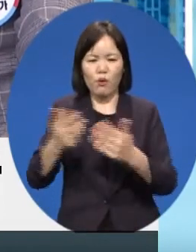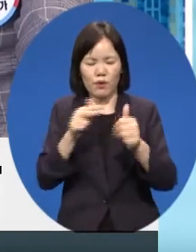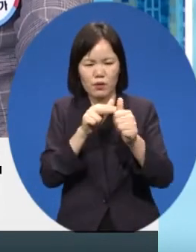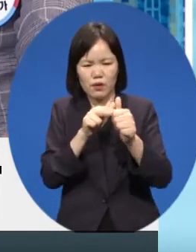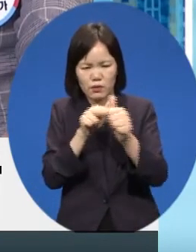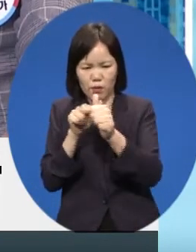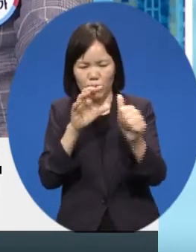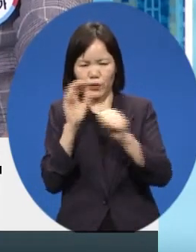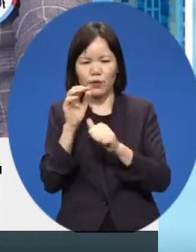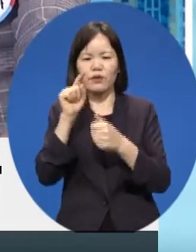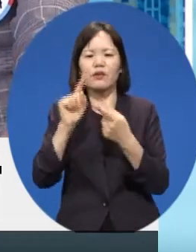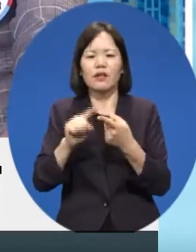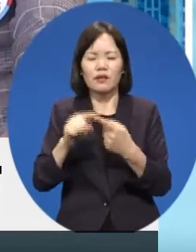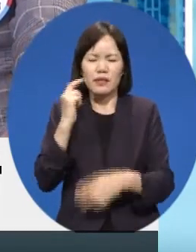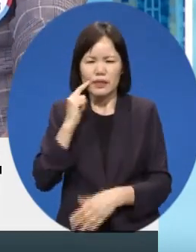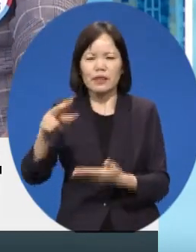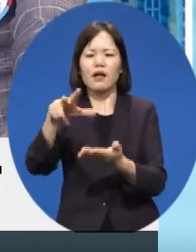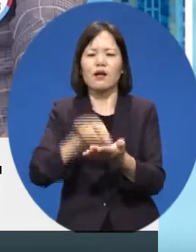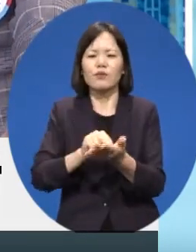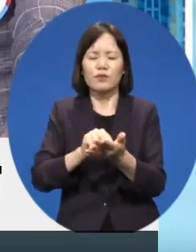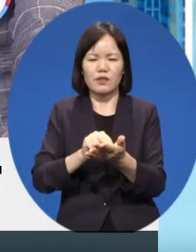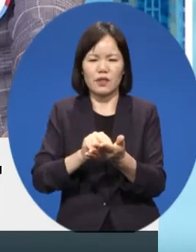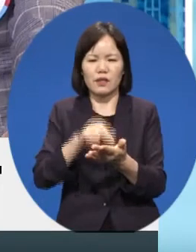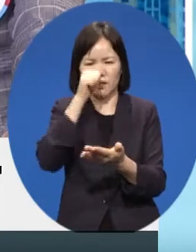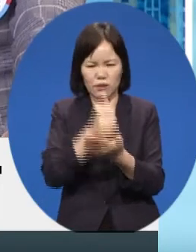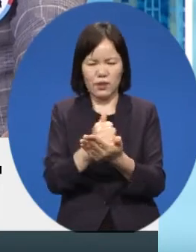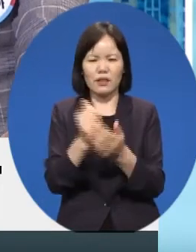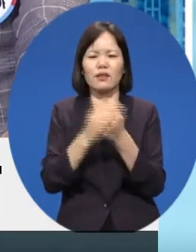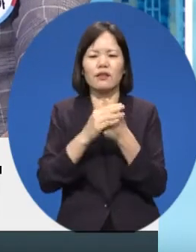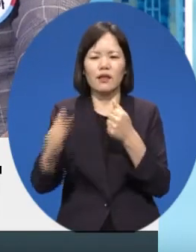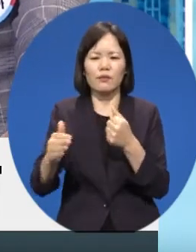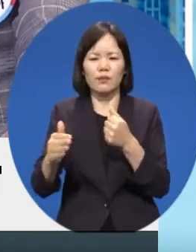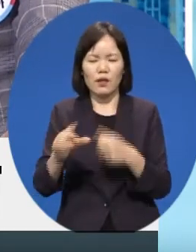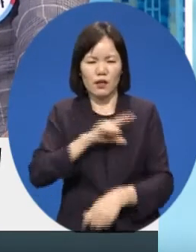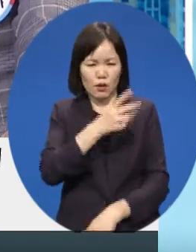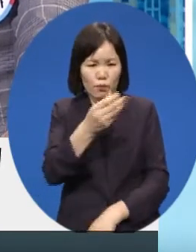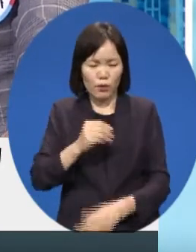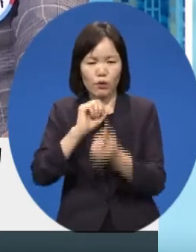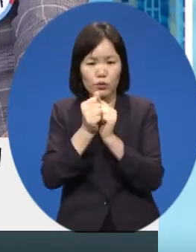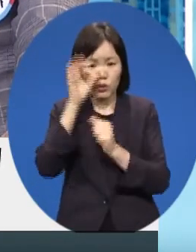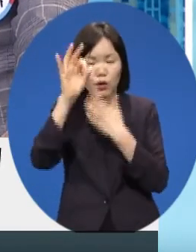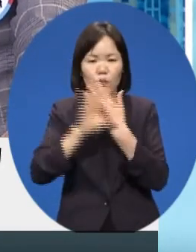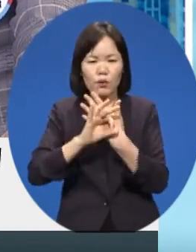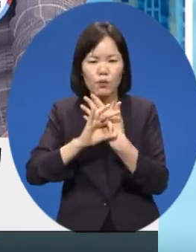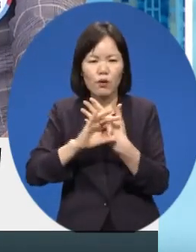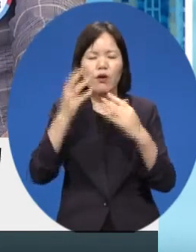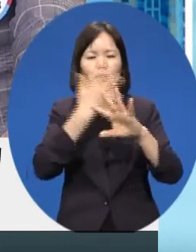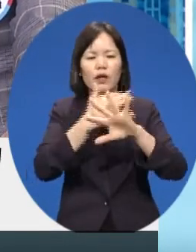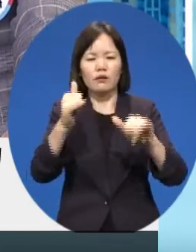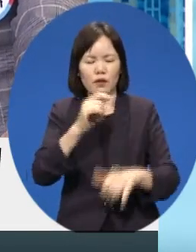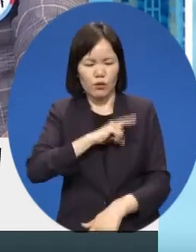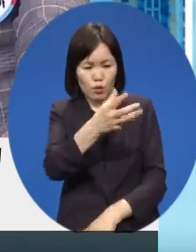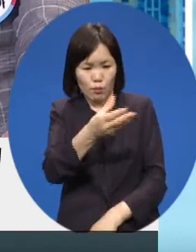을 이용했다는 것 등은 굉장히 심각한 수준에 의해 충돌 검 죄 이기 때문에 명의신탁 같은 경우는 주식으로 따지면 차명계좌 거래가 되는